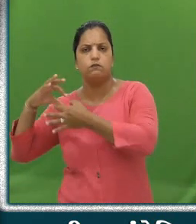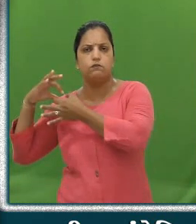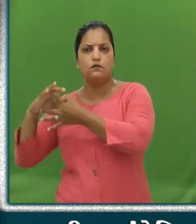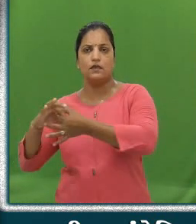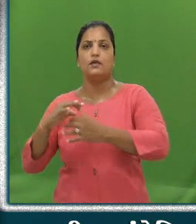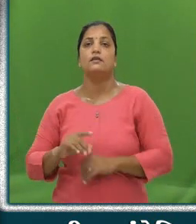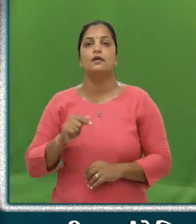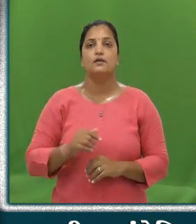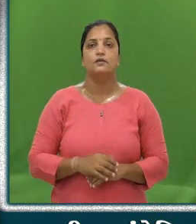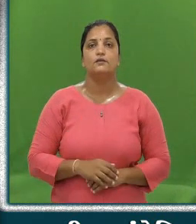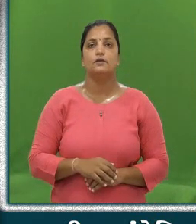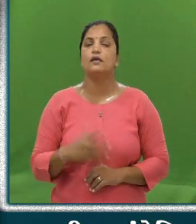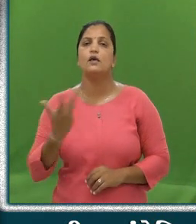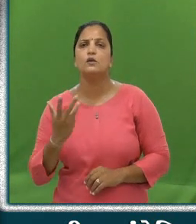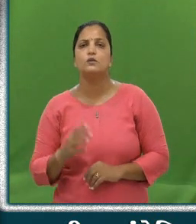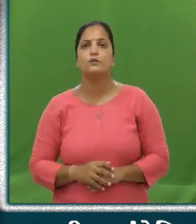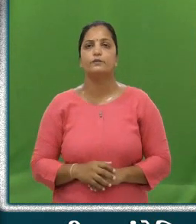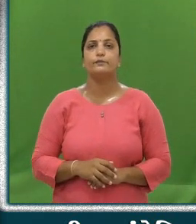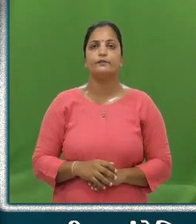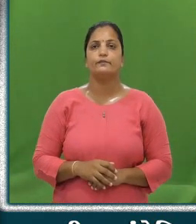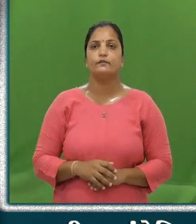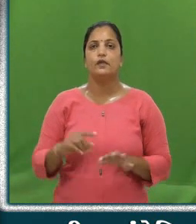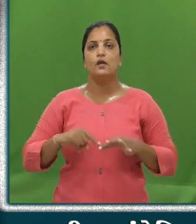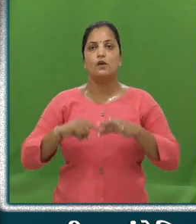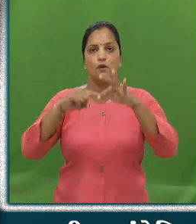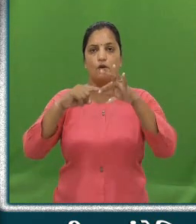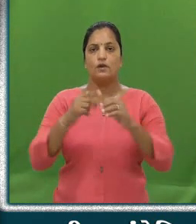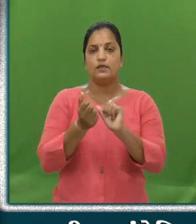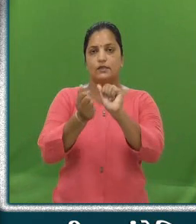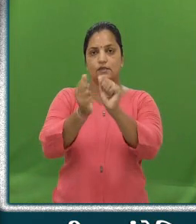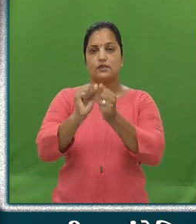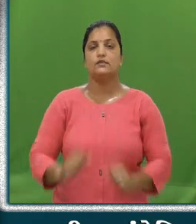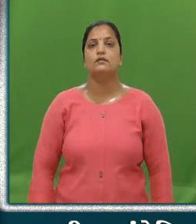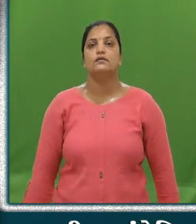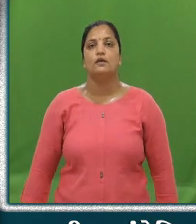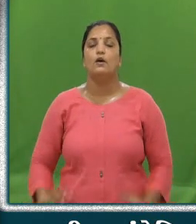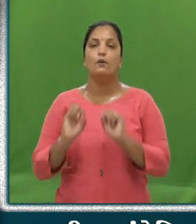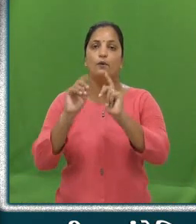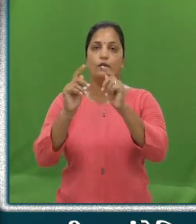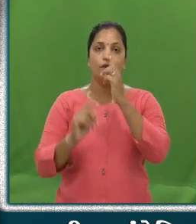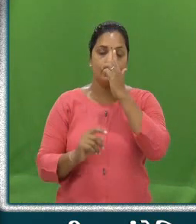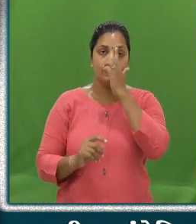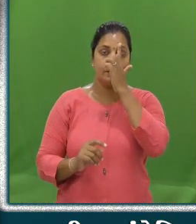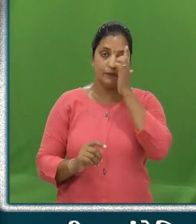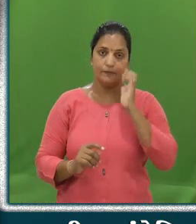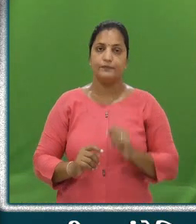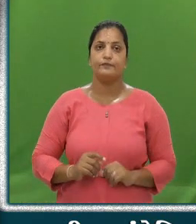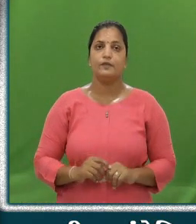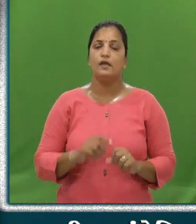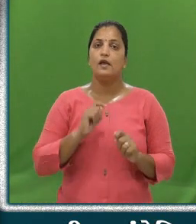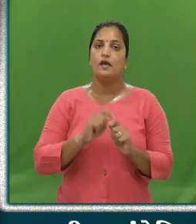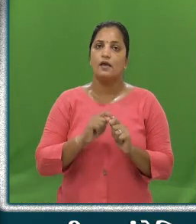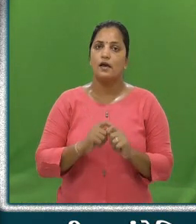થાય છે એ સંતતિમાં શું થશે તો એના લક્ષણો બદલાશે બરોબર ઉત્સેચકોની